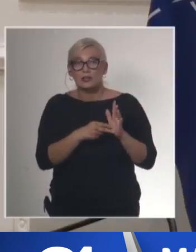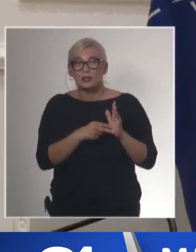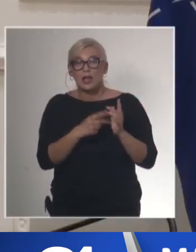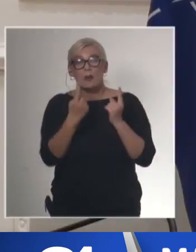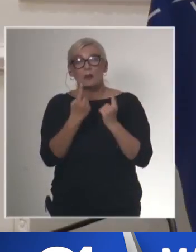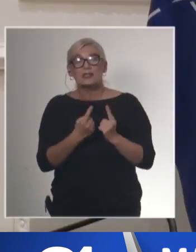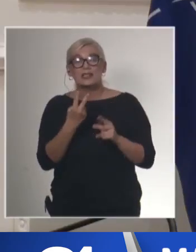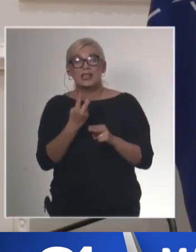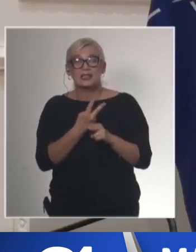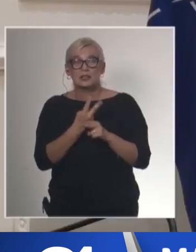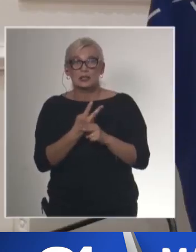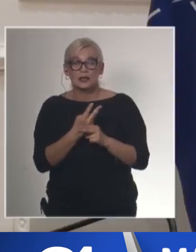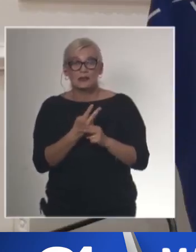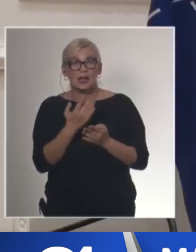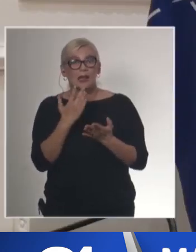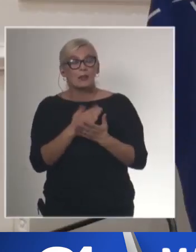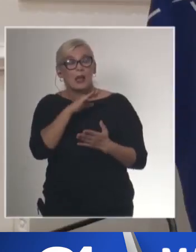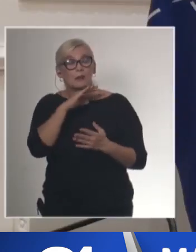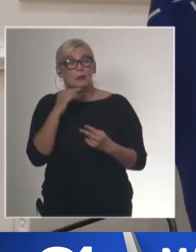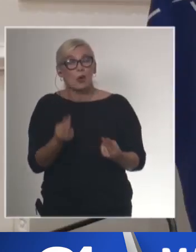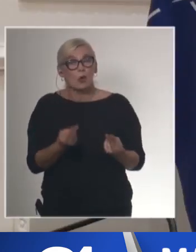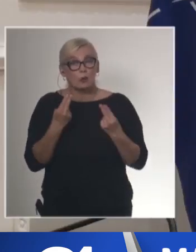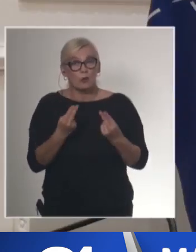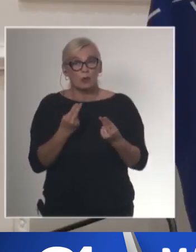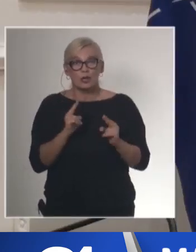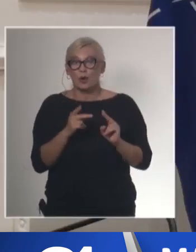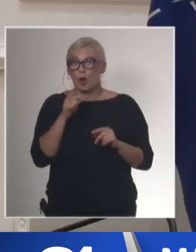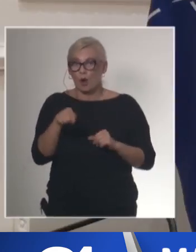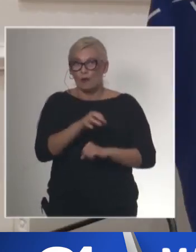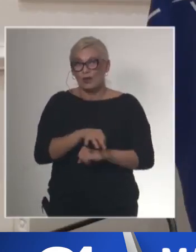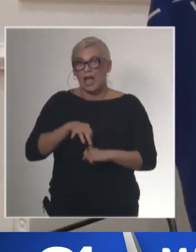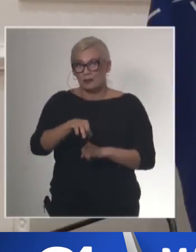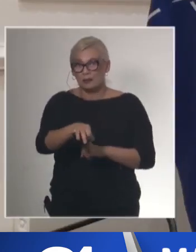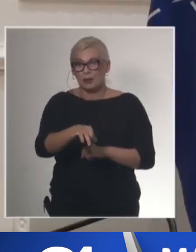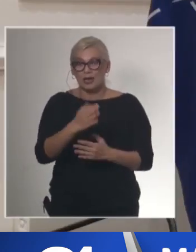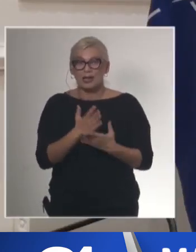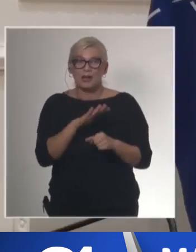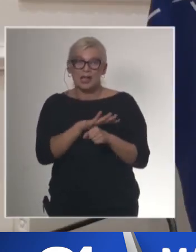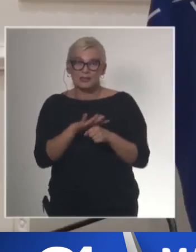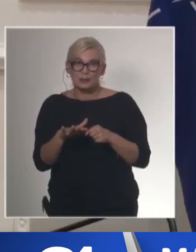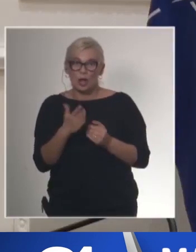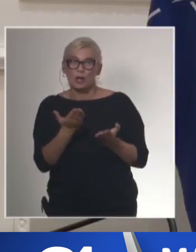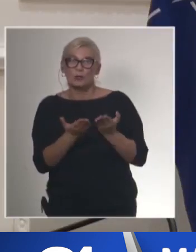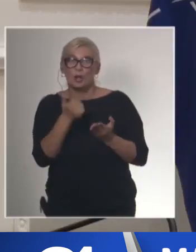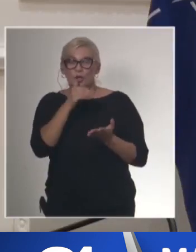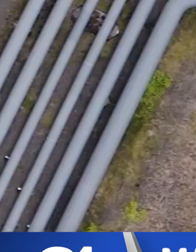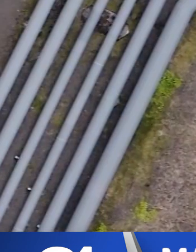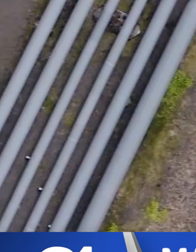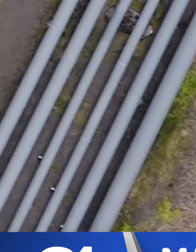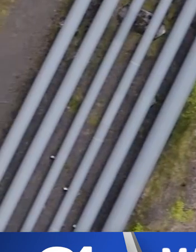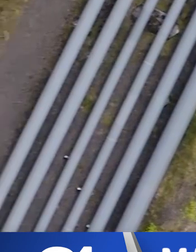станува драматично позначајна откако овие проекти ќе бидат реализирани, споредено со тоа што беше во